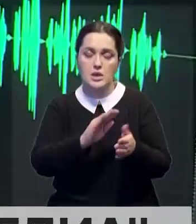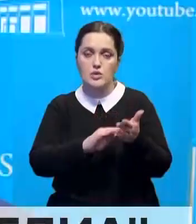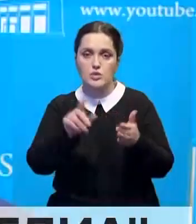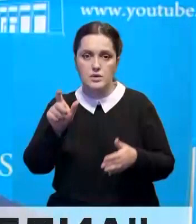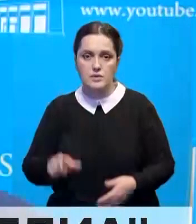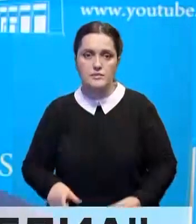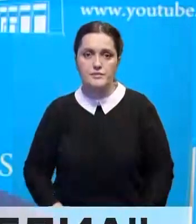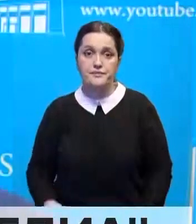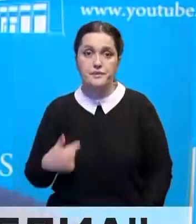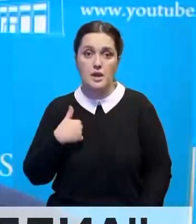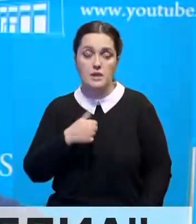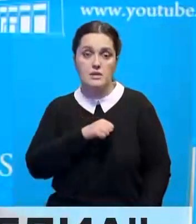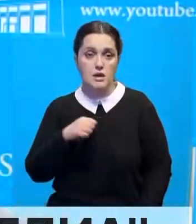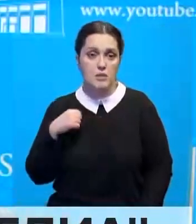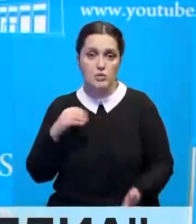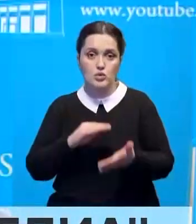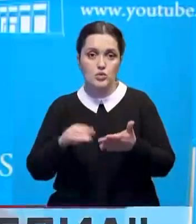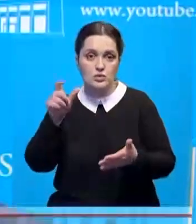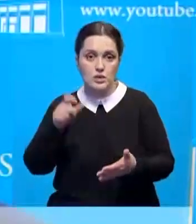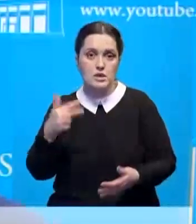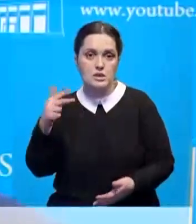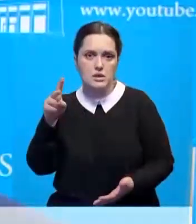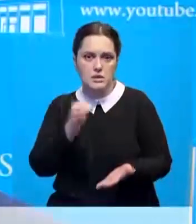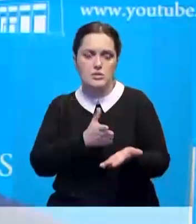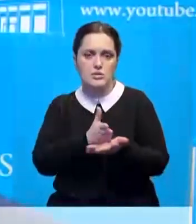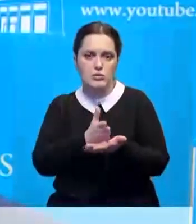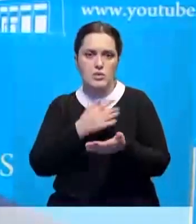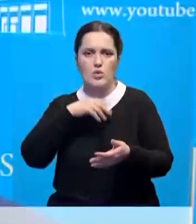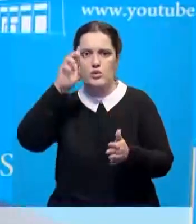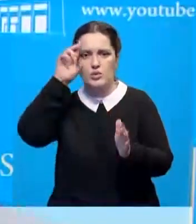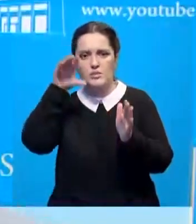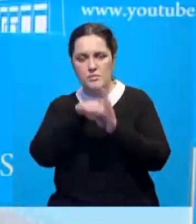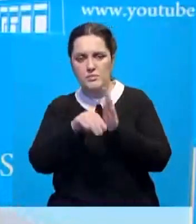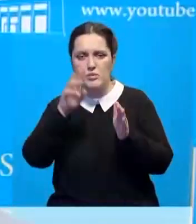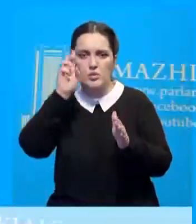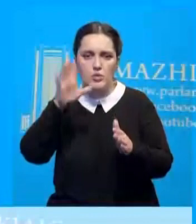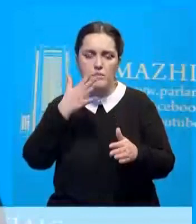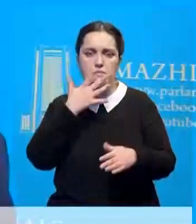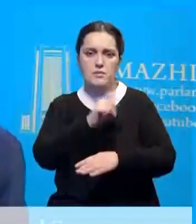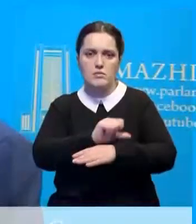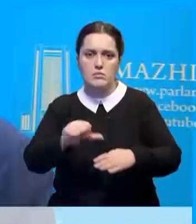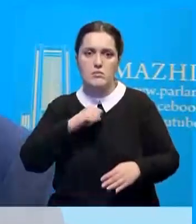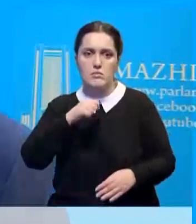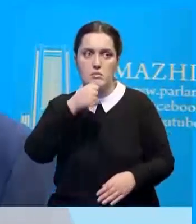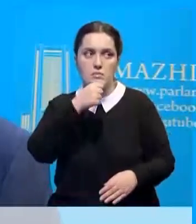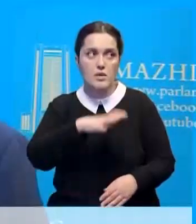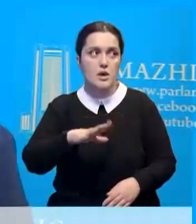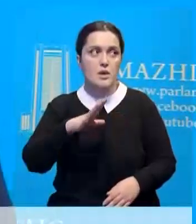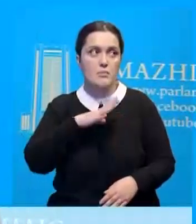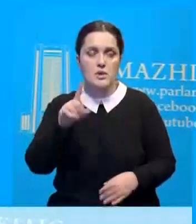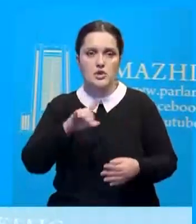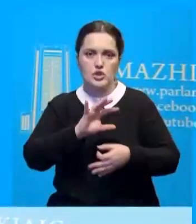журналистов. Я сам журналист с 30-летним стажем. Я работал в государственных СМИ, негосударственных СМИ, зарубежных СМИ. Пресс-карта – это лишняя опека.